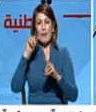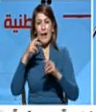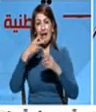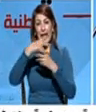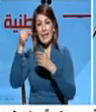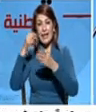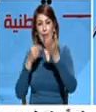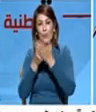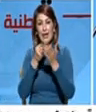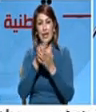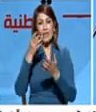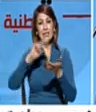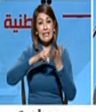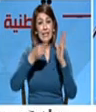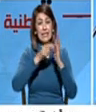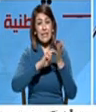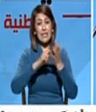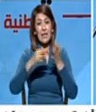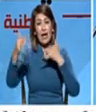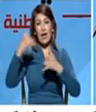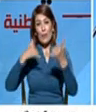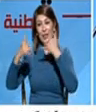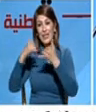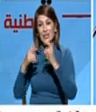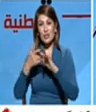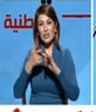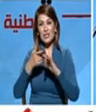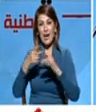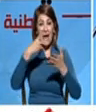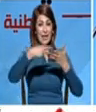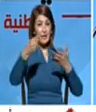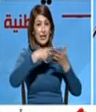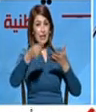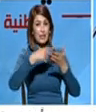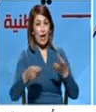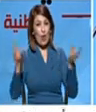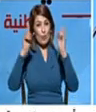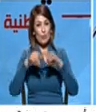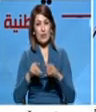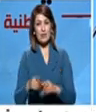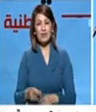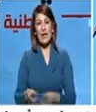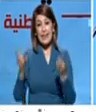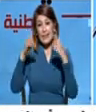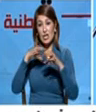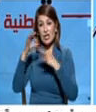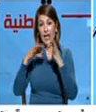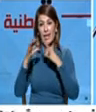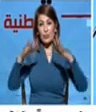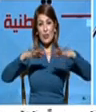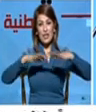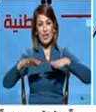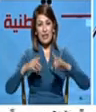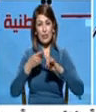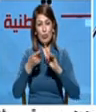اه المساهمات عن بعد والتصريحات بالنسبه ل نرجع للاجراءات على غايه من الاهميه مرافقه